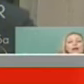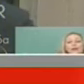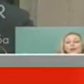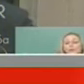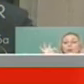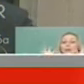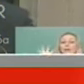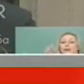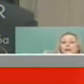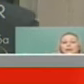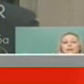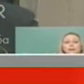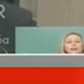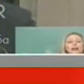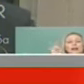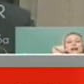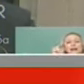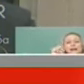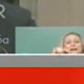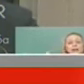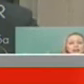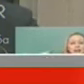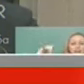Αντύπας, ο Γιάννης ο Αντύπας από το πρώτο θέμα. Καλημέρα, κύριε Δήμαρχε.